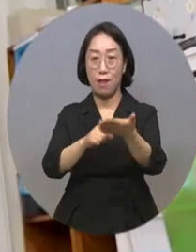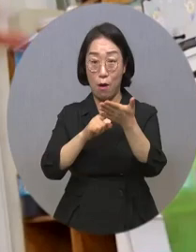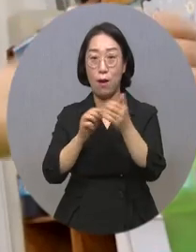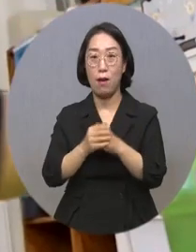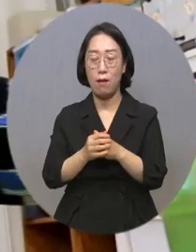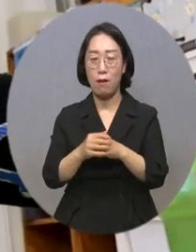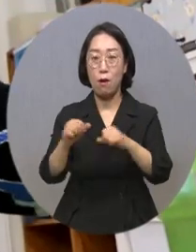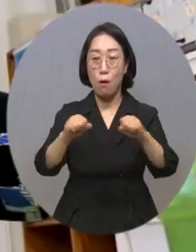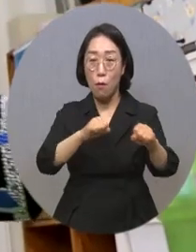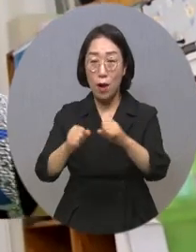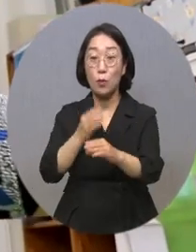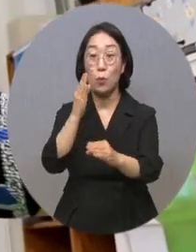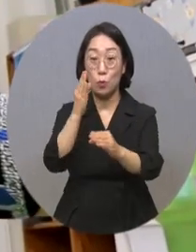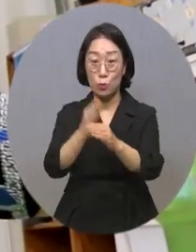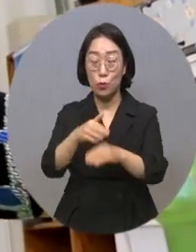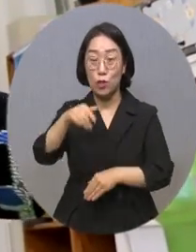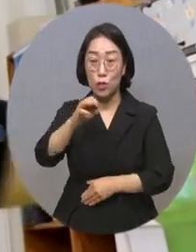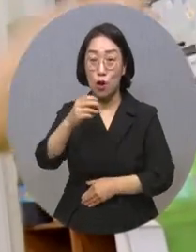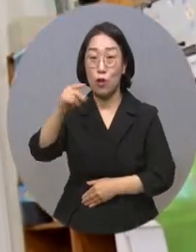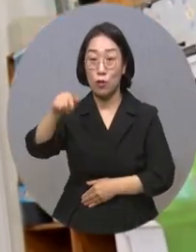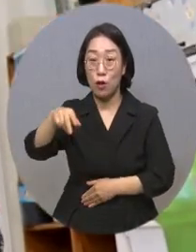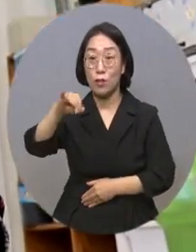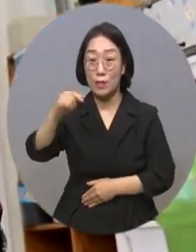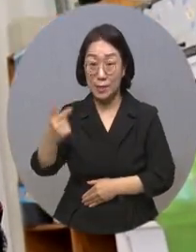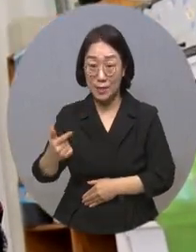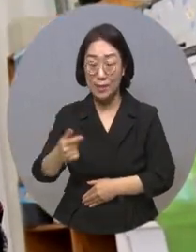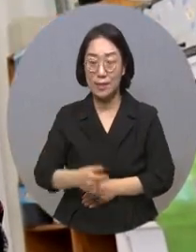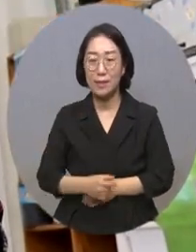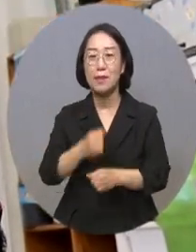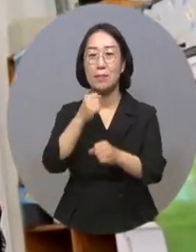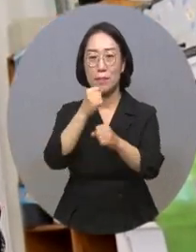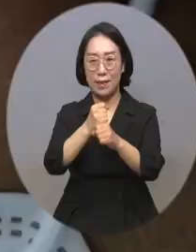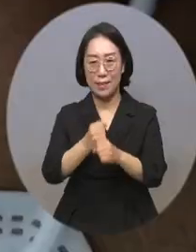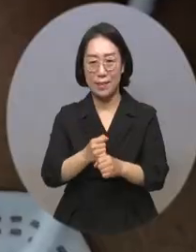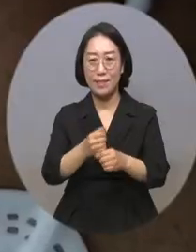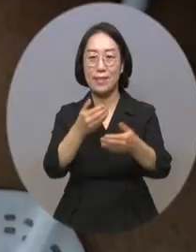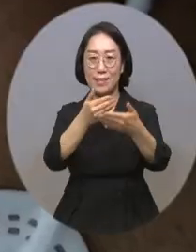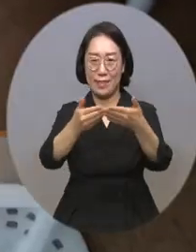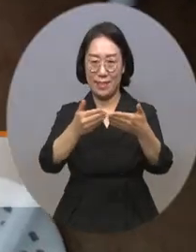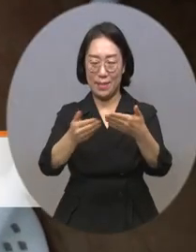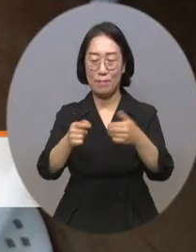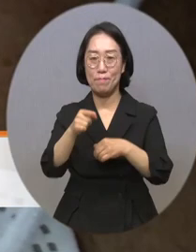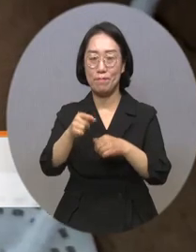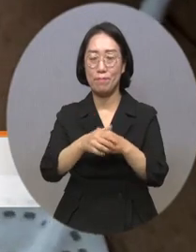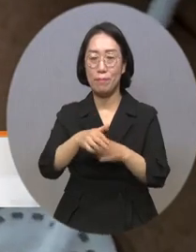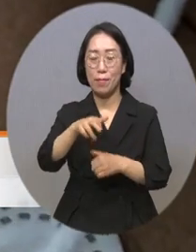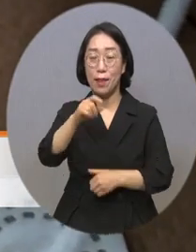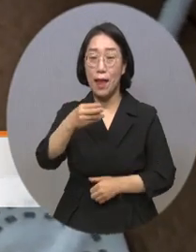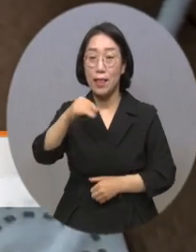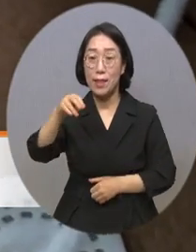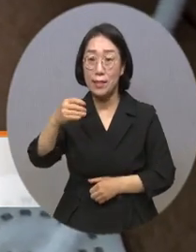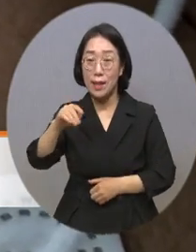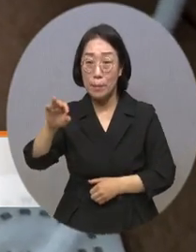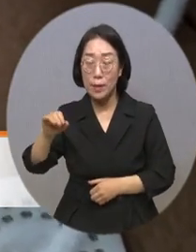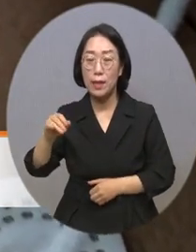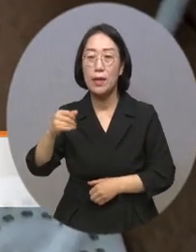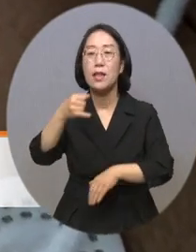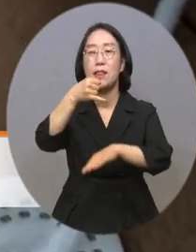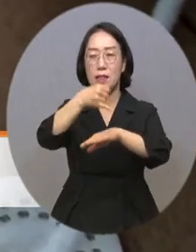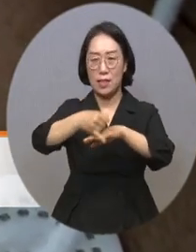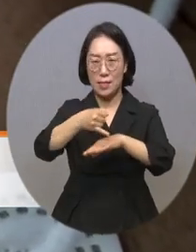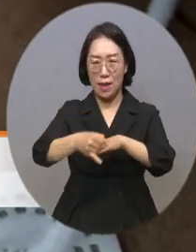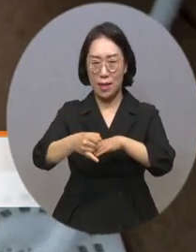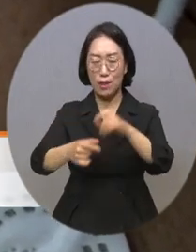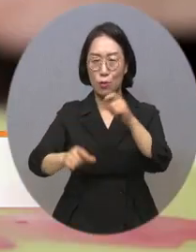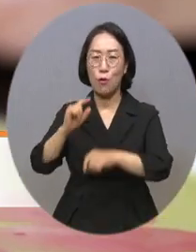왕성한 활동을 하고 있는 정덕신 작가의 작품입니다. 캘리그라피란 디자인 요소를 더해